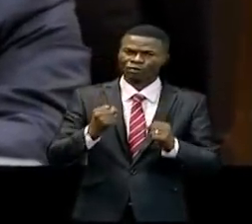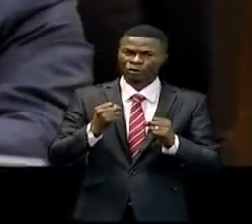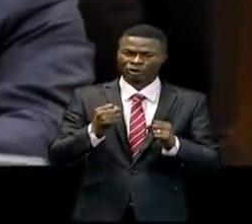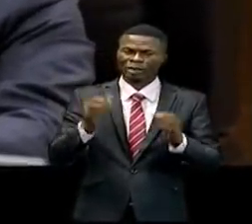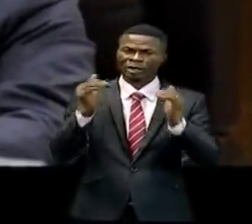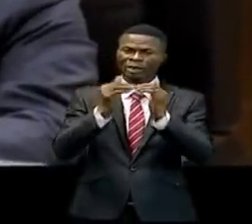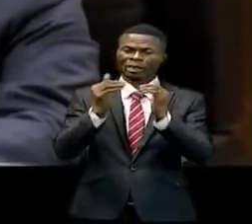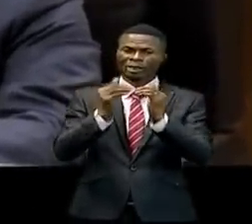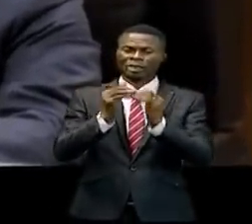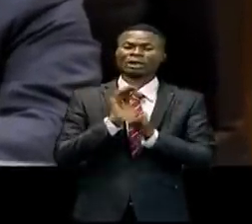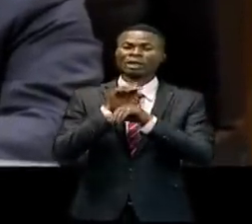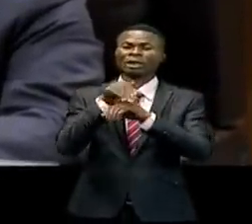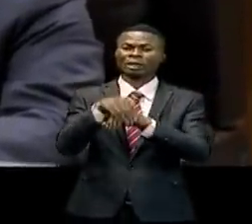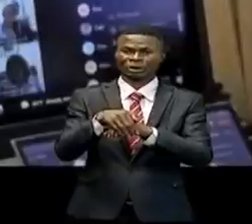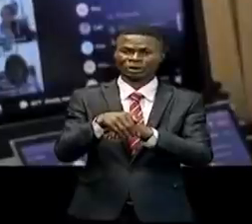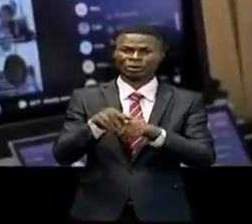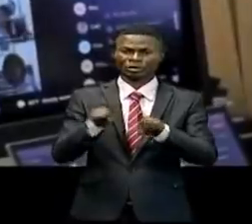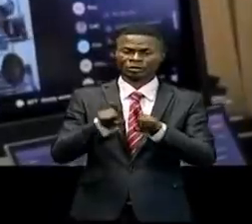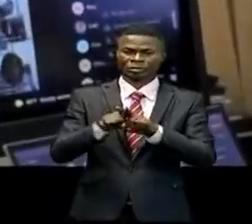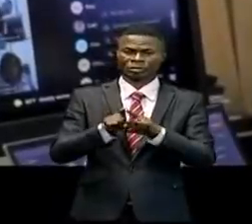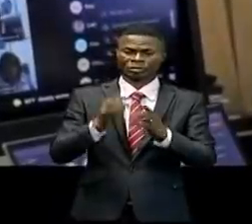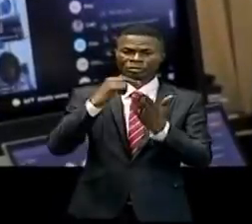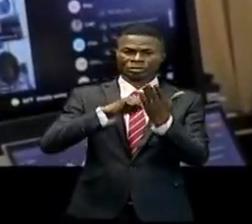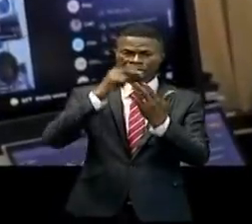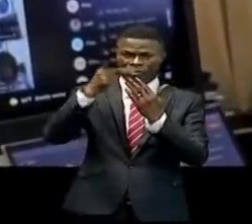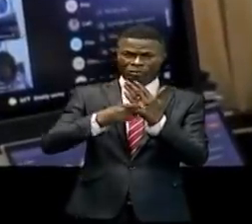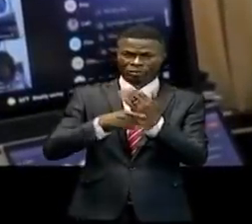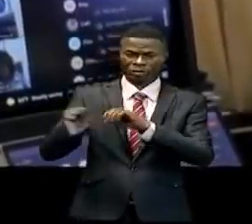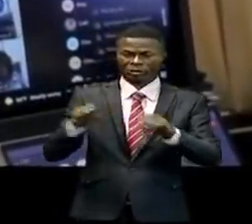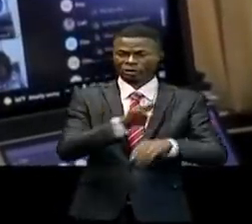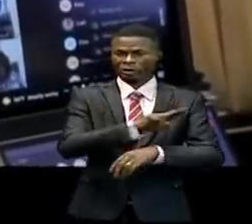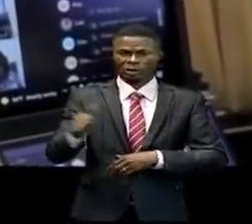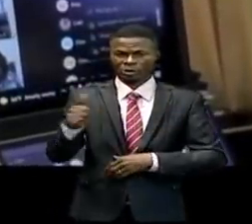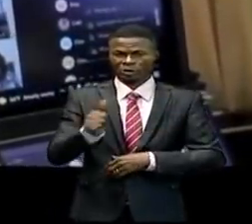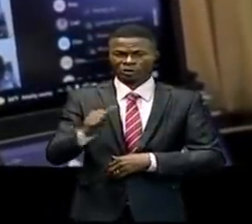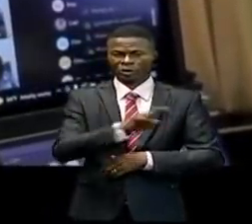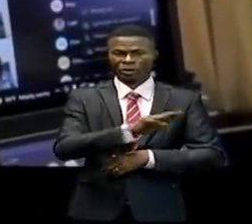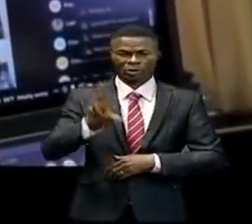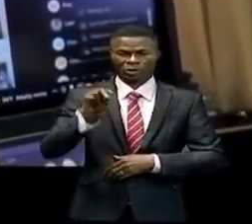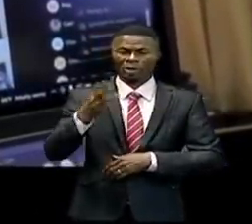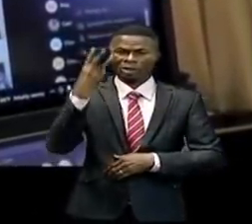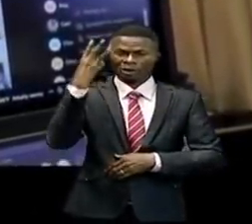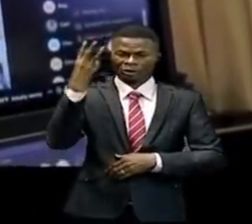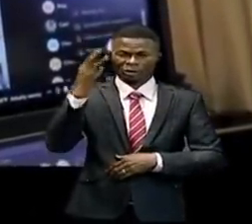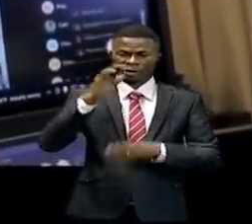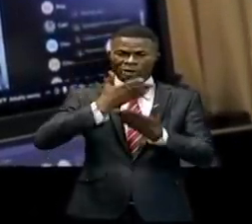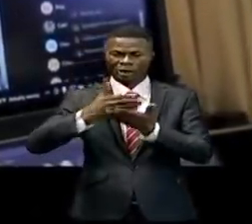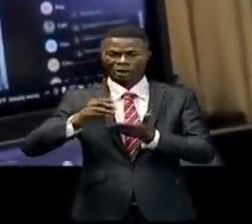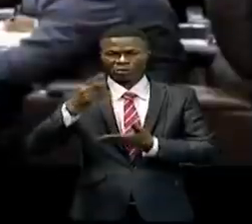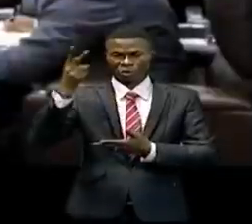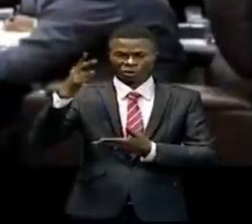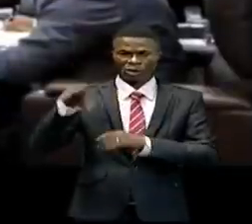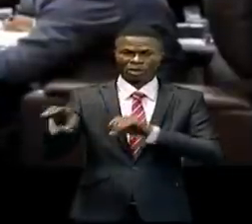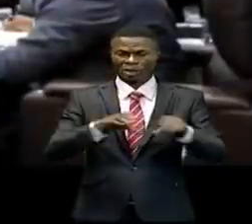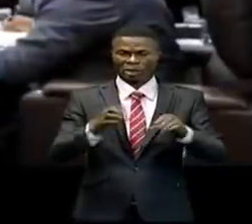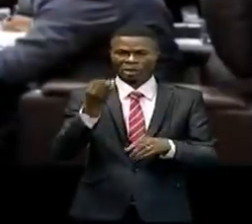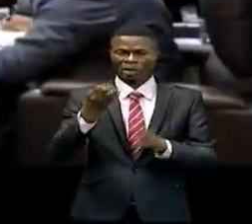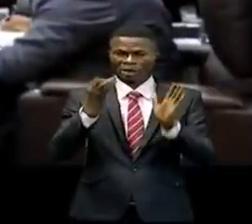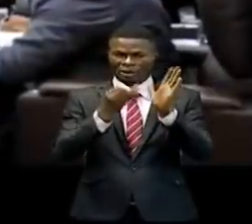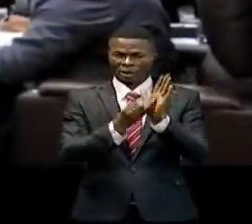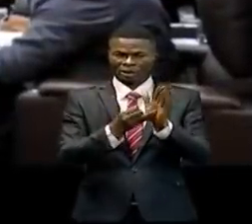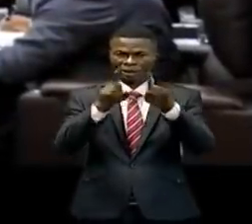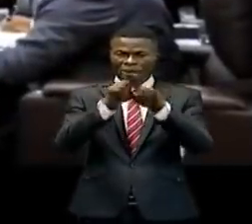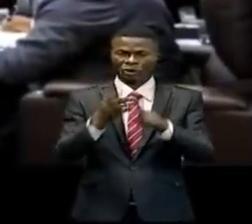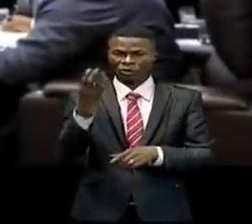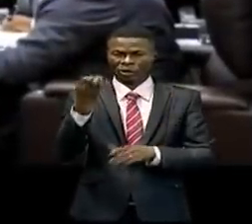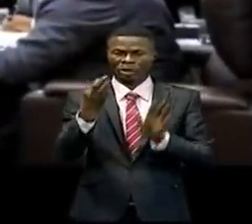ses engagements tels que repris dans son programme d'action 2021-2023 en son pilier 2, Axe 7, Action 47 et 48.